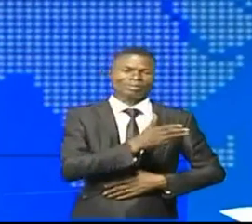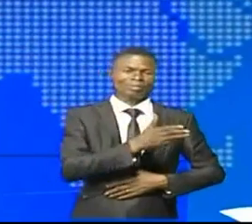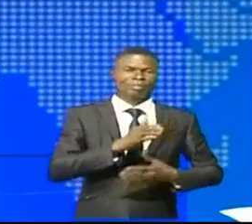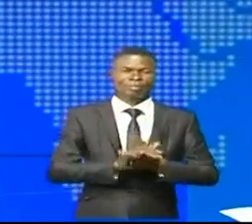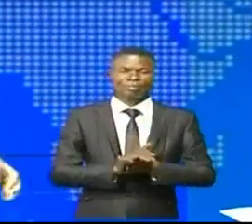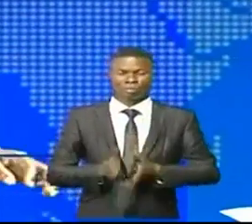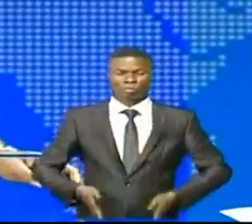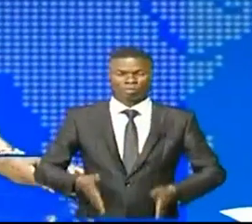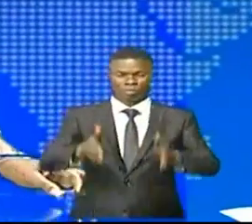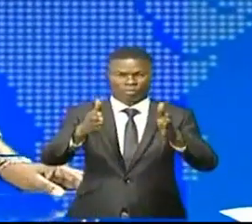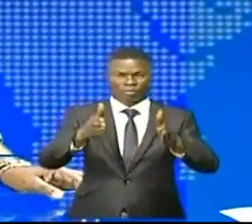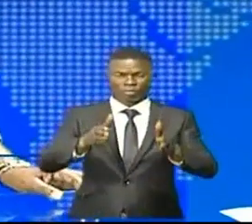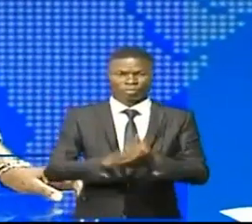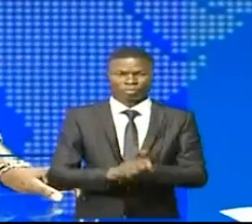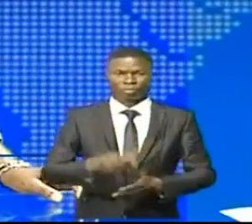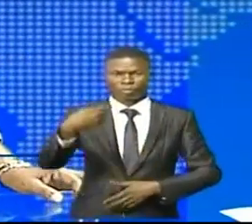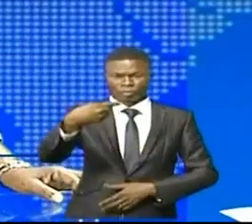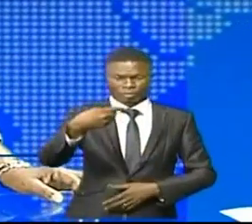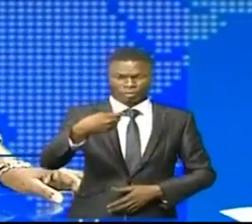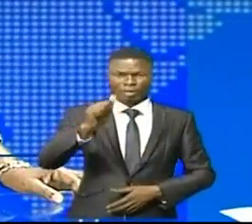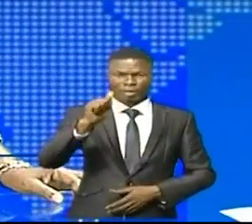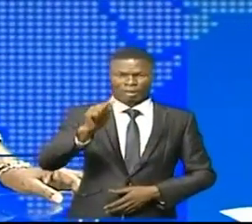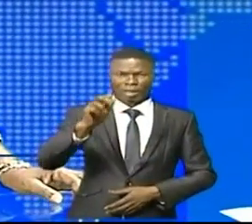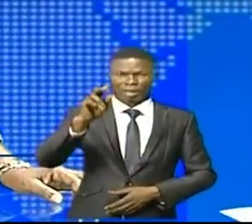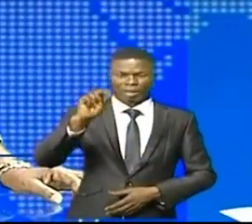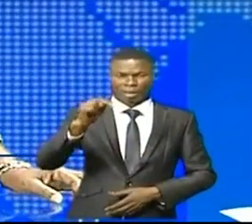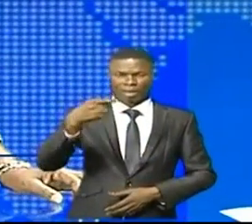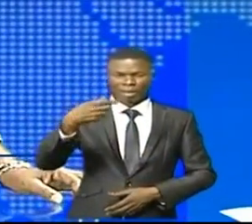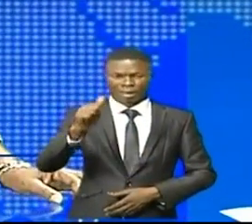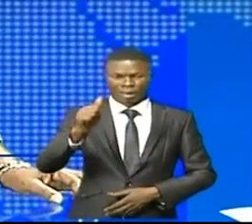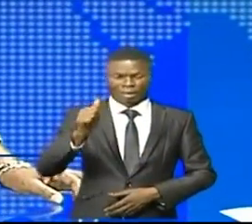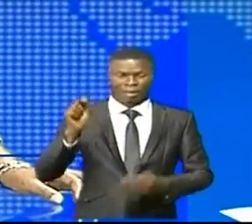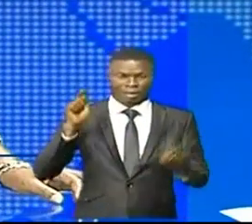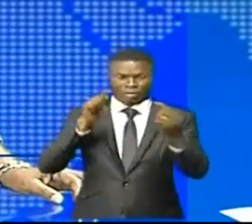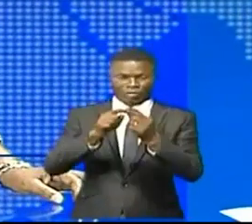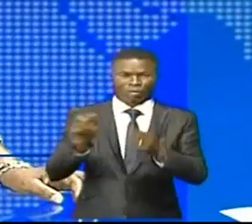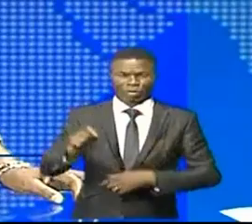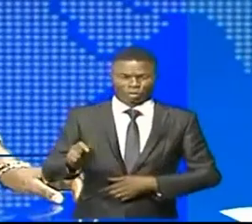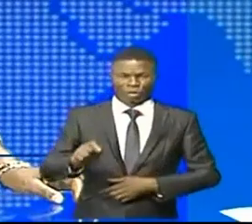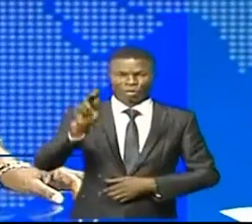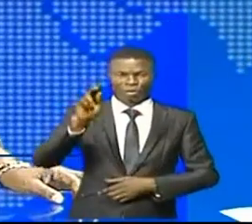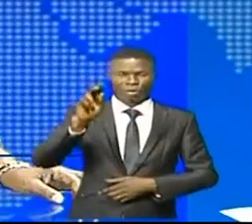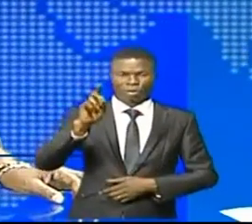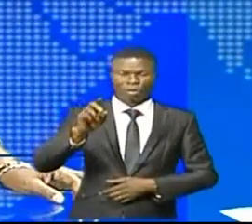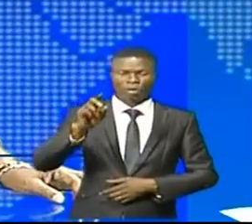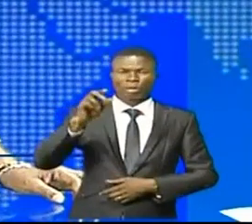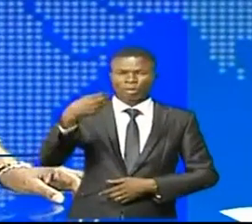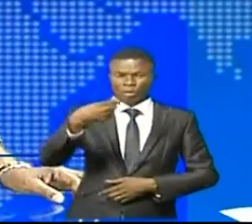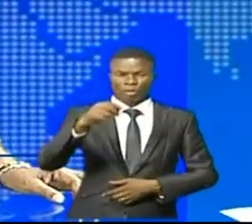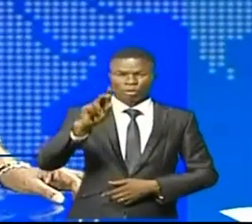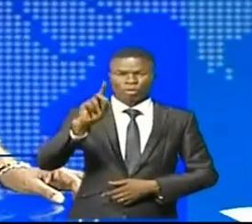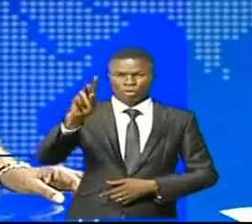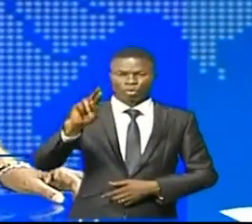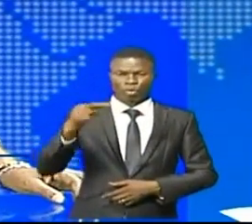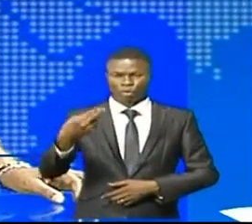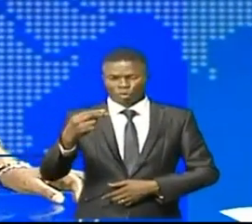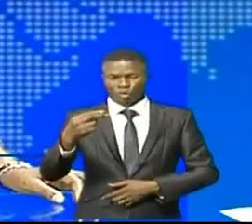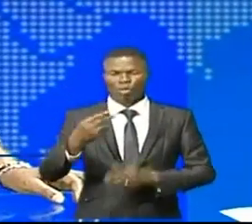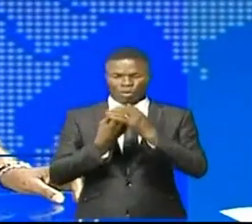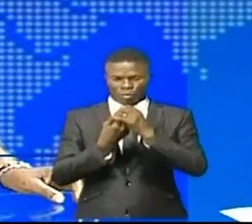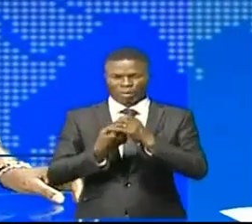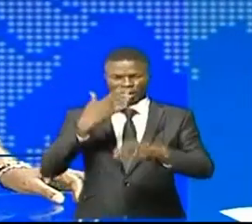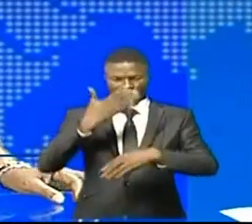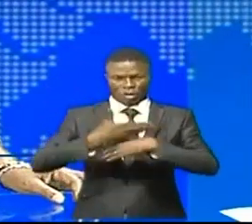La route Ganga dans le Haut-Ouélé qui mène vers le territoire des Dungu et Ouacha sera bientôt réhabilitée.